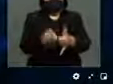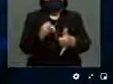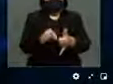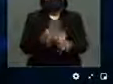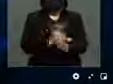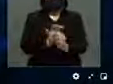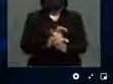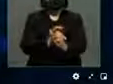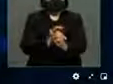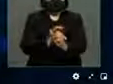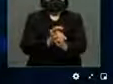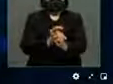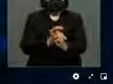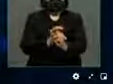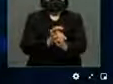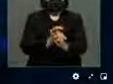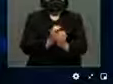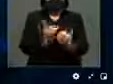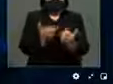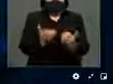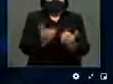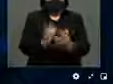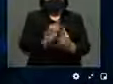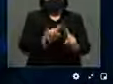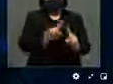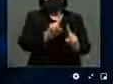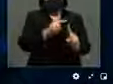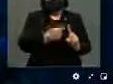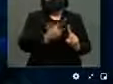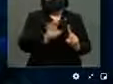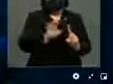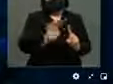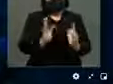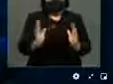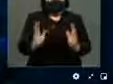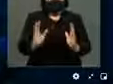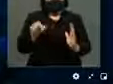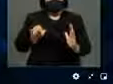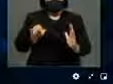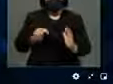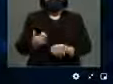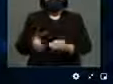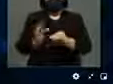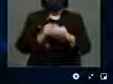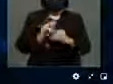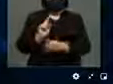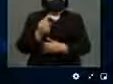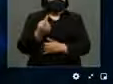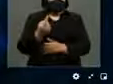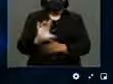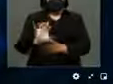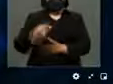ของรอบของ1เมษายนเป็นต้นมาก็จะเห็นว่าตัวเลขเพิ่มขึ้นเป็น